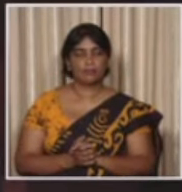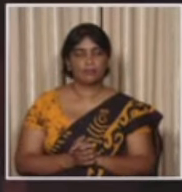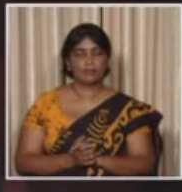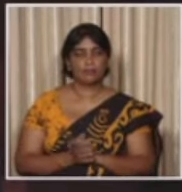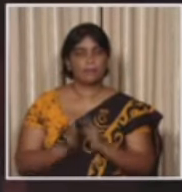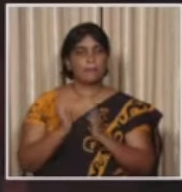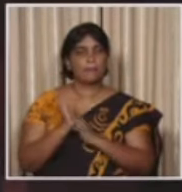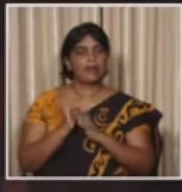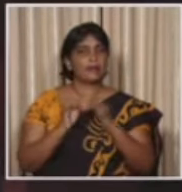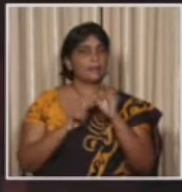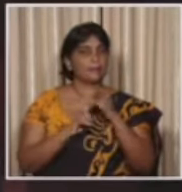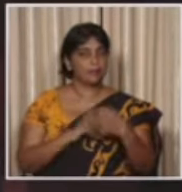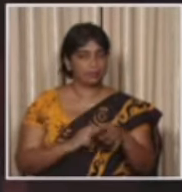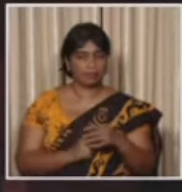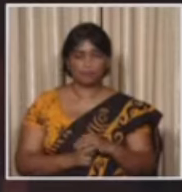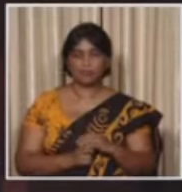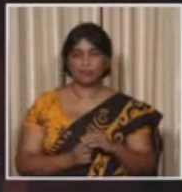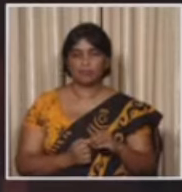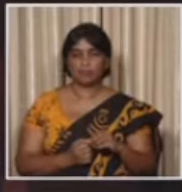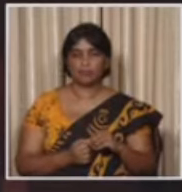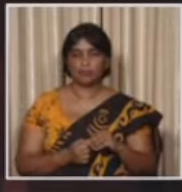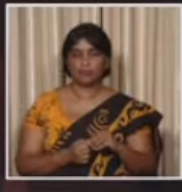මහේන්ද්‍ර පෙරේරා මැතිතුමා,